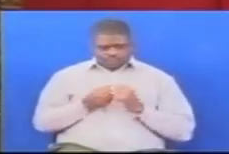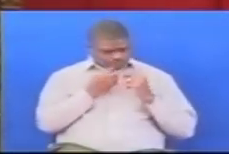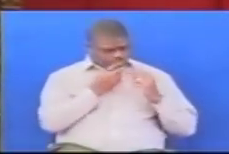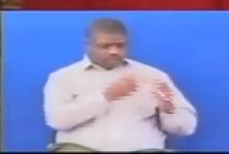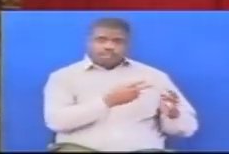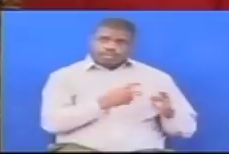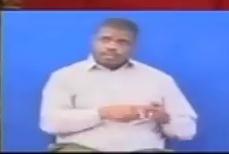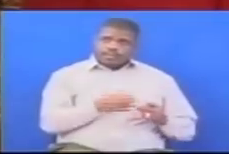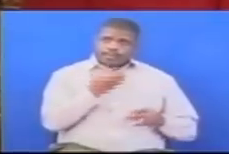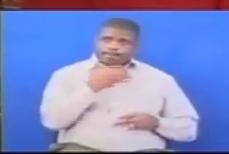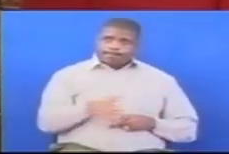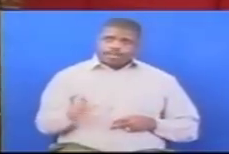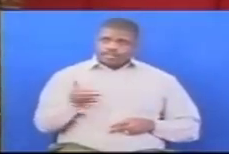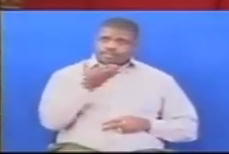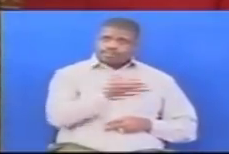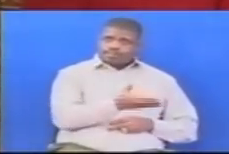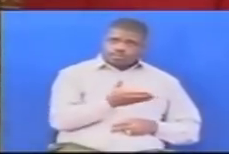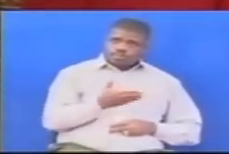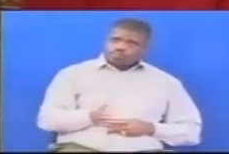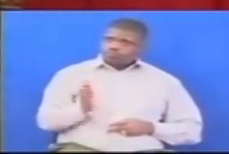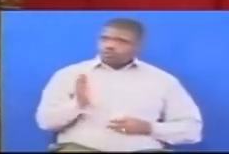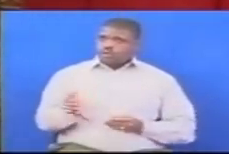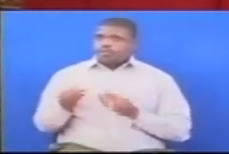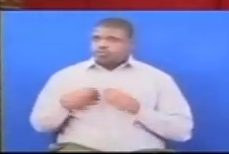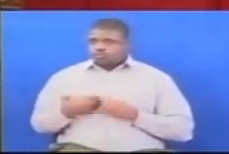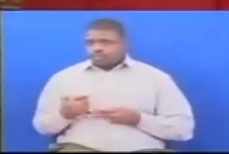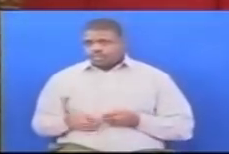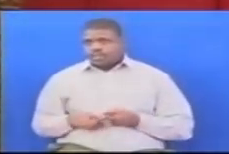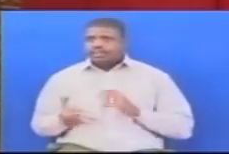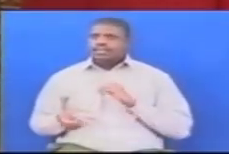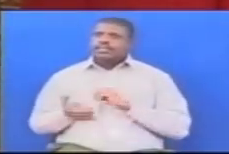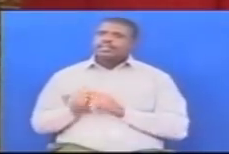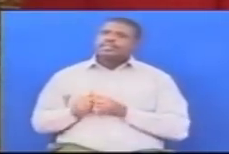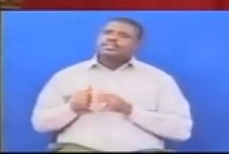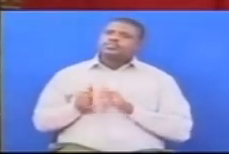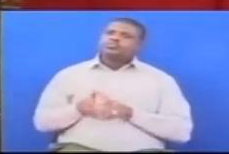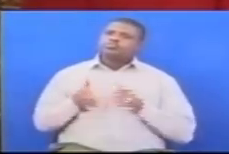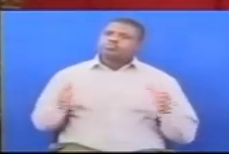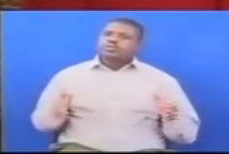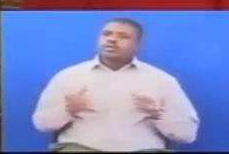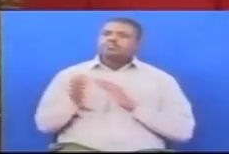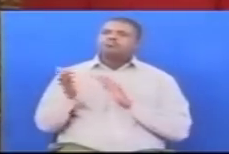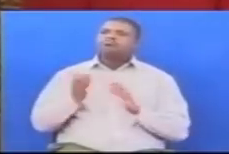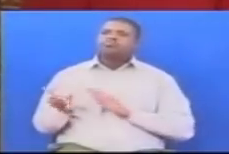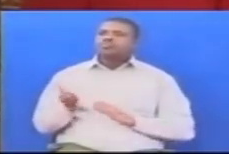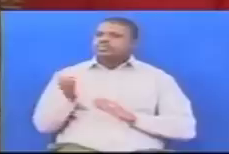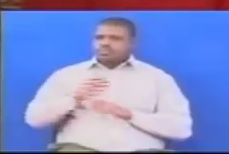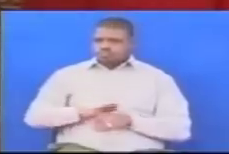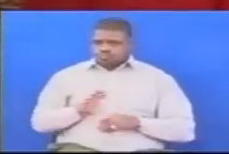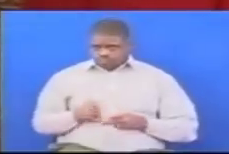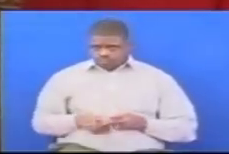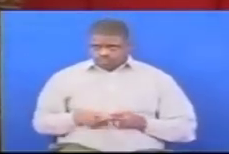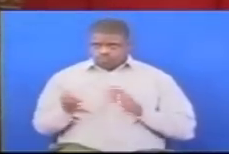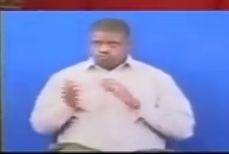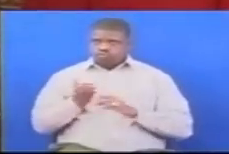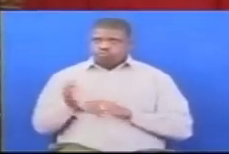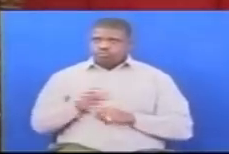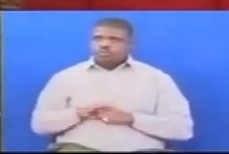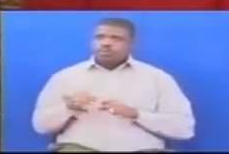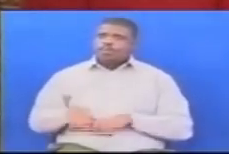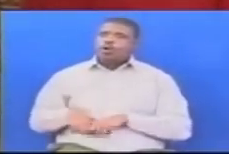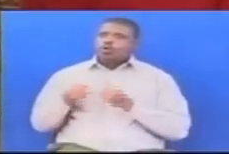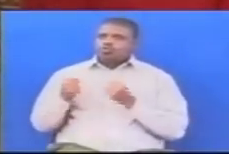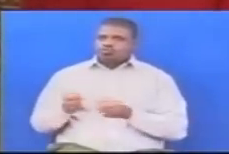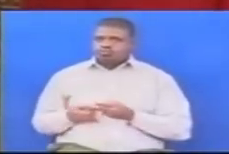maana maji yapo, Mungu ametupa neema. Tatizo kubwa ni miundo mbinu. Miundo mbinu ni mibovu,